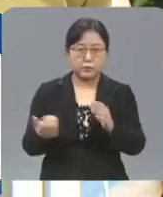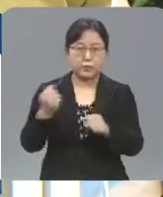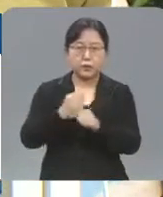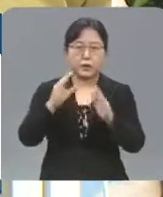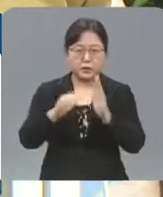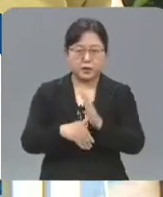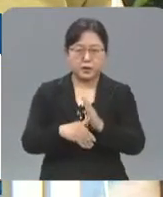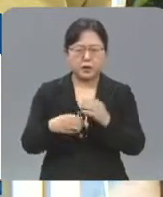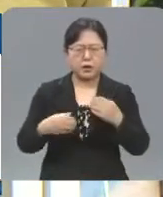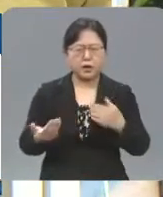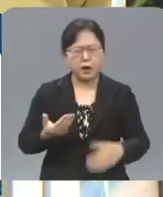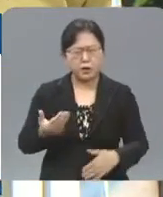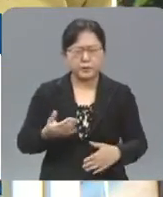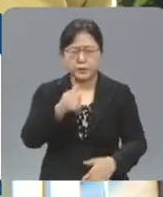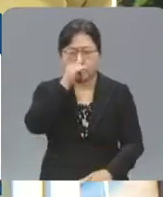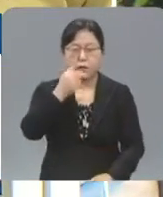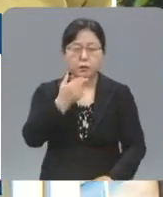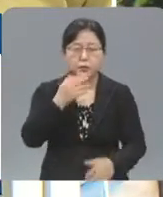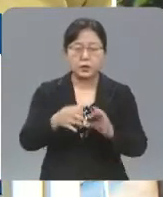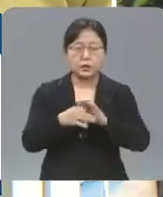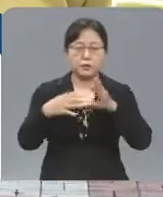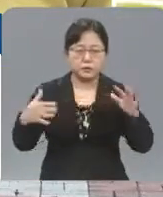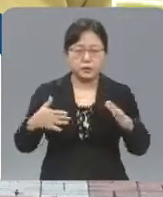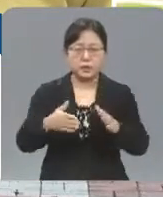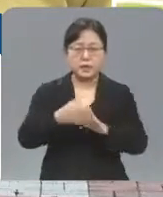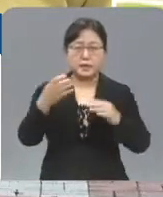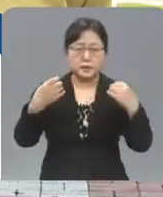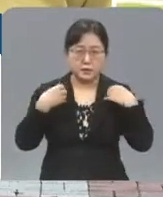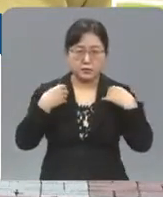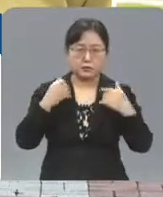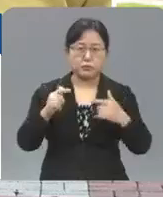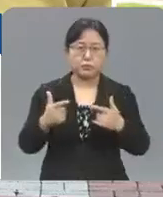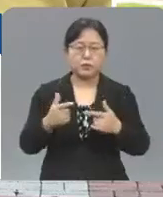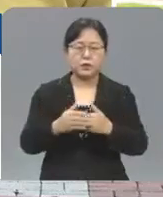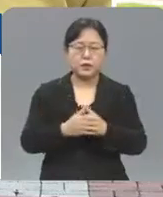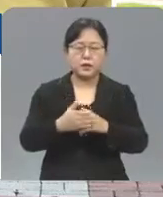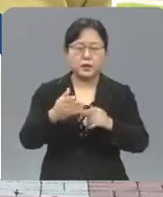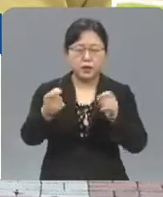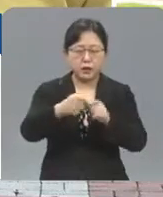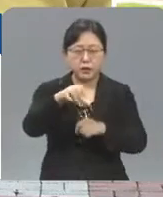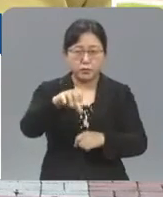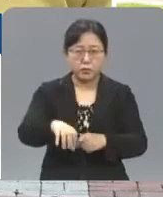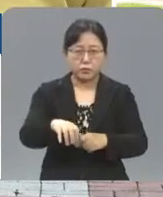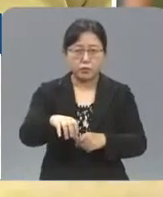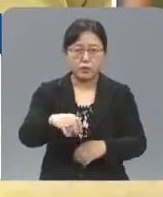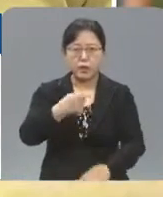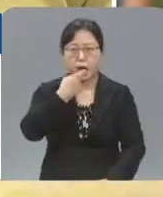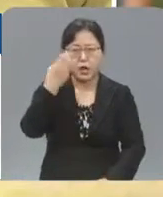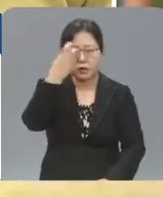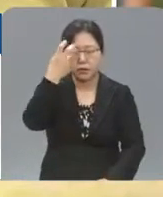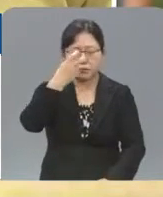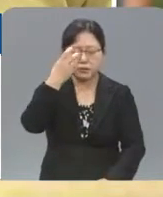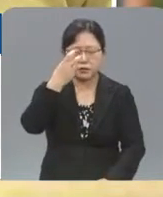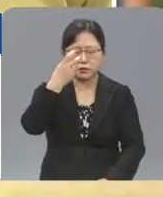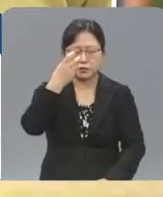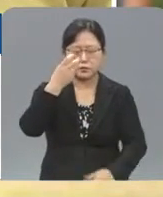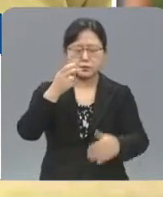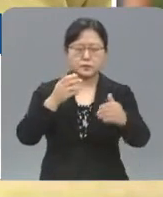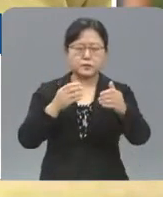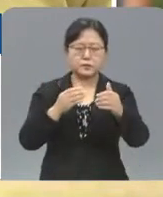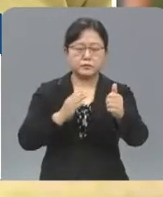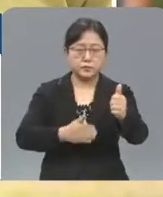증상이 있거나 얻거나 반드시 우시 창선 별이나 그 아까워 지 이렇게 3 * 질려서 를 찾아 가서 검사를